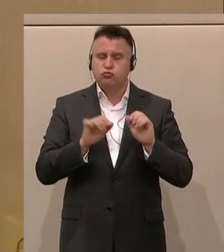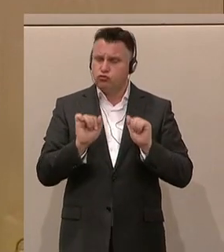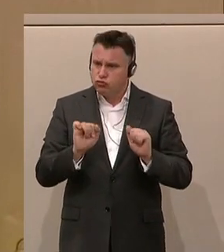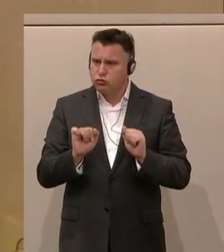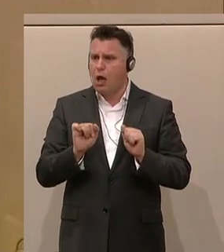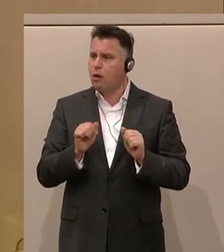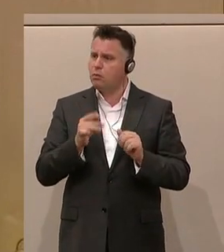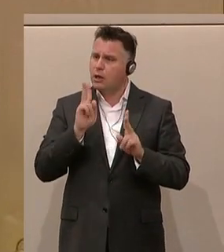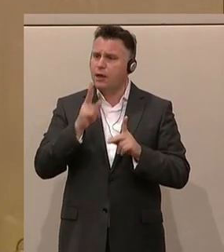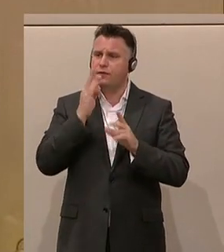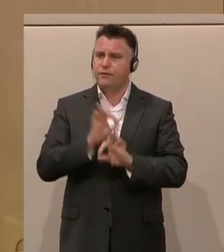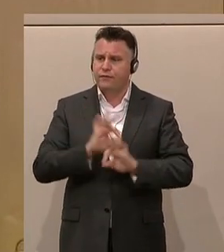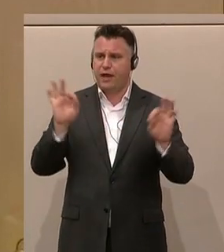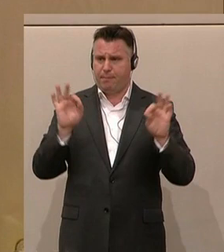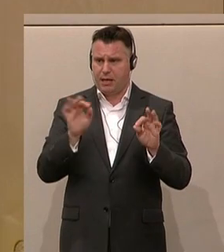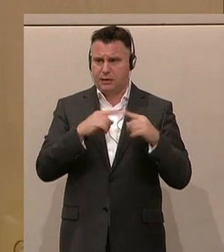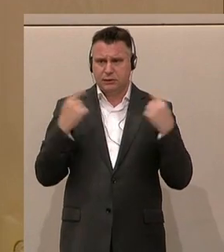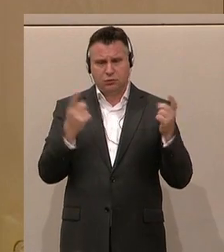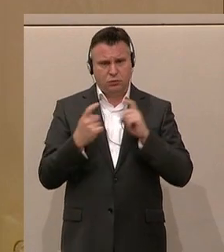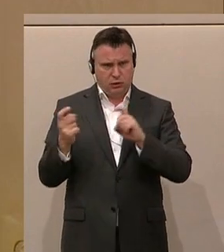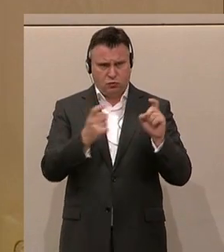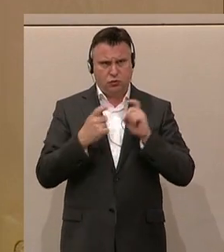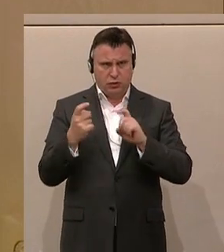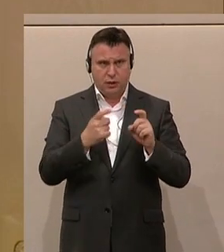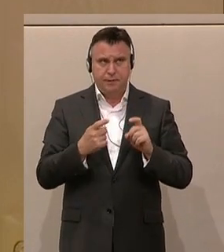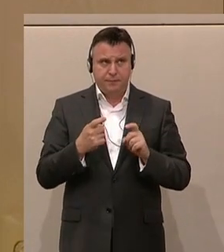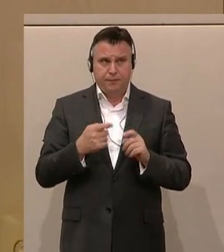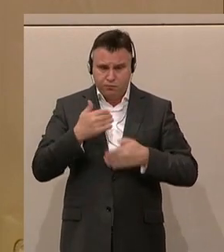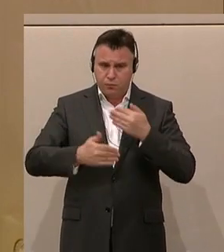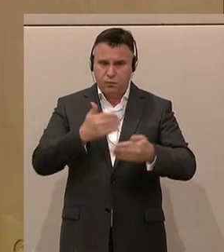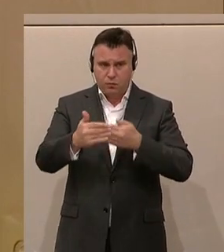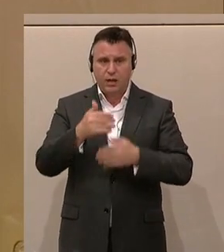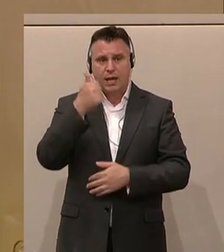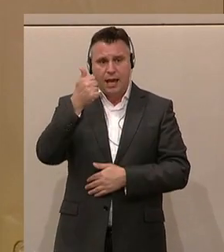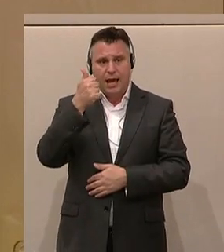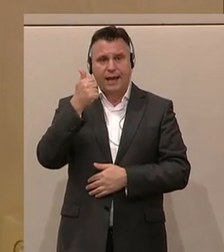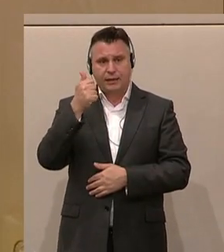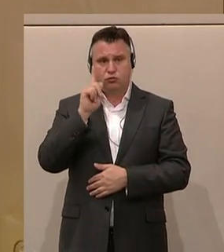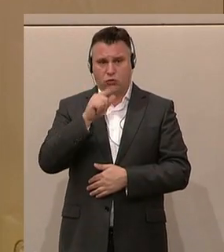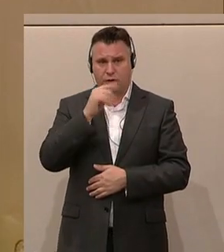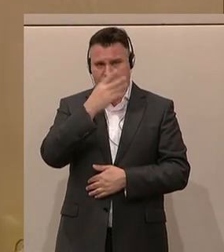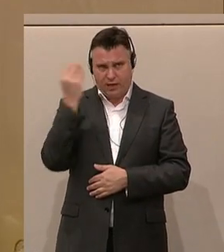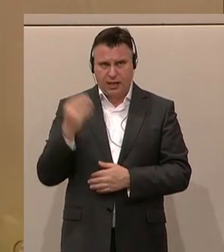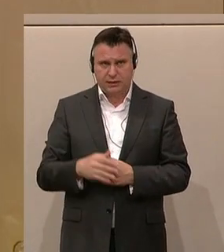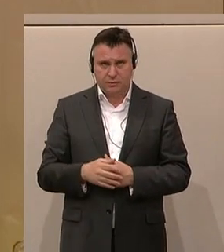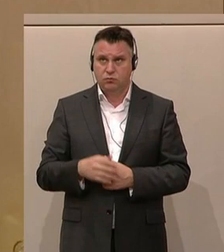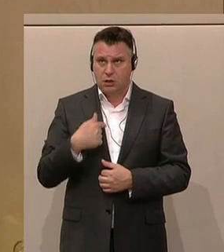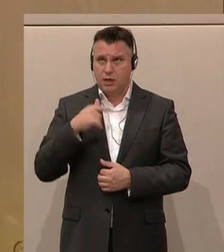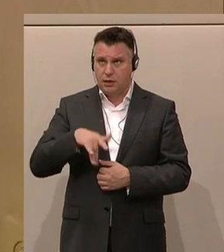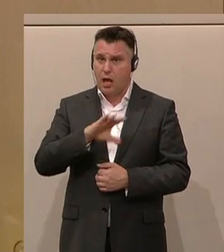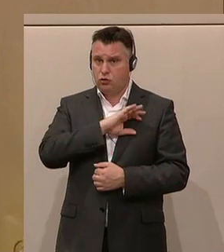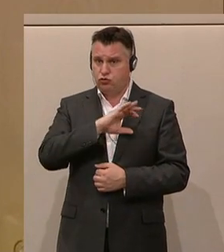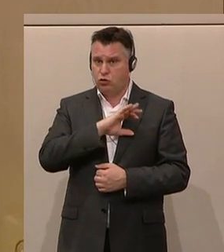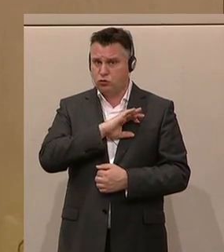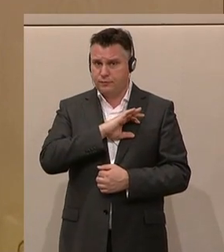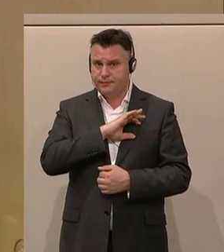und bei allen Verbesserungsmöglichkeiten, die hier auch im Raum stehen und die definitiv aufgegriffen werden müssen, eines nicht aus den Augen verlieren. Wir haben eine Chance und wir